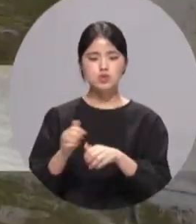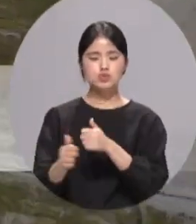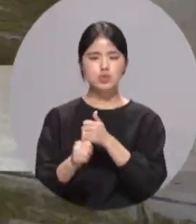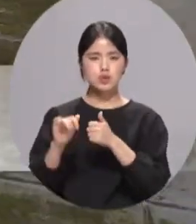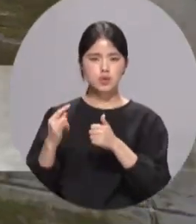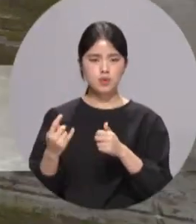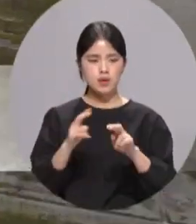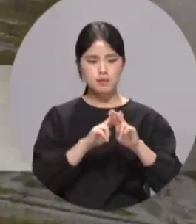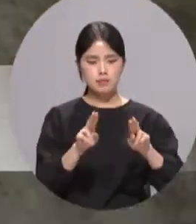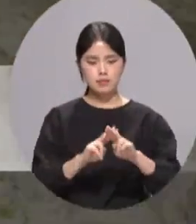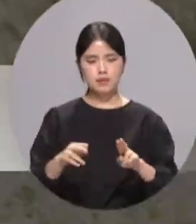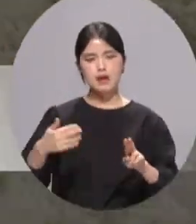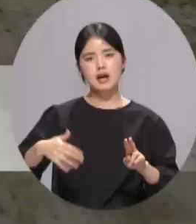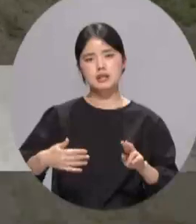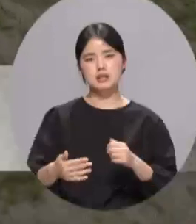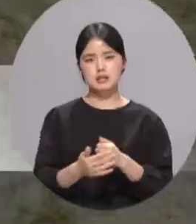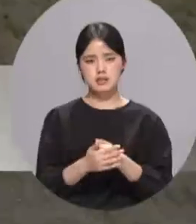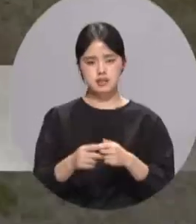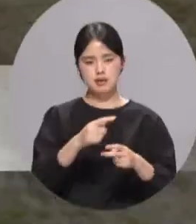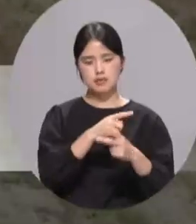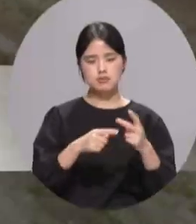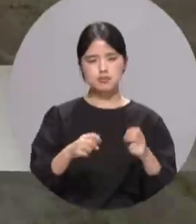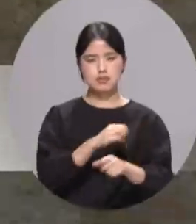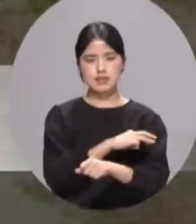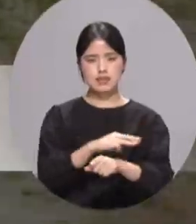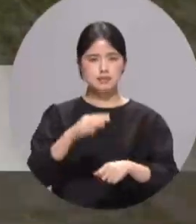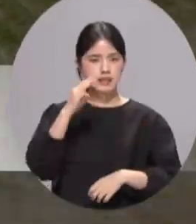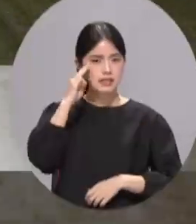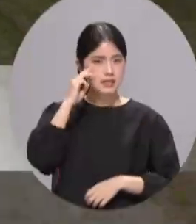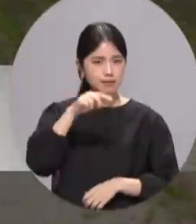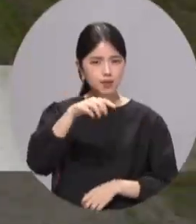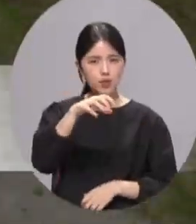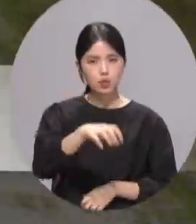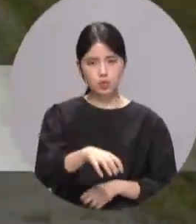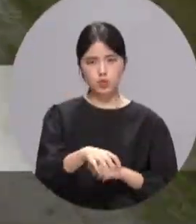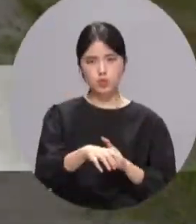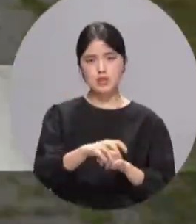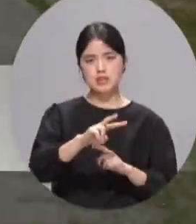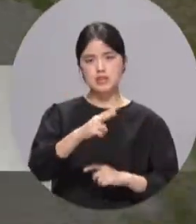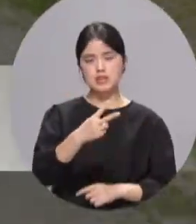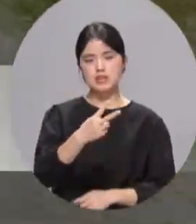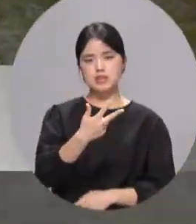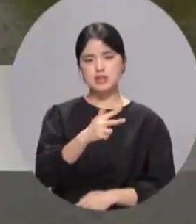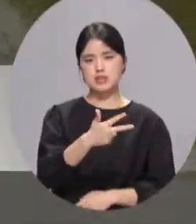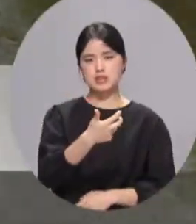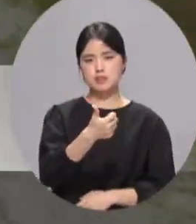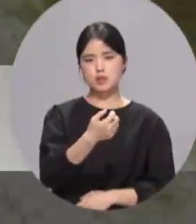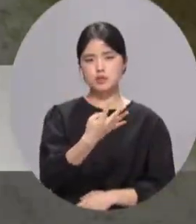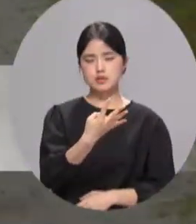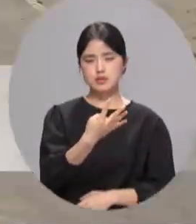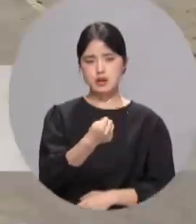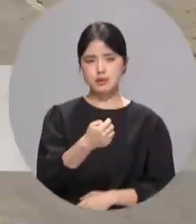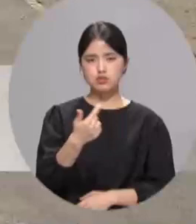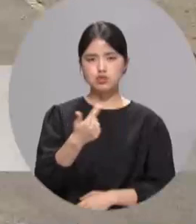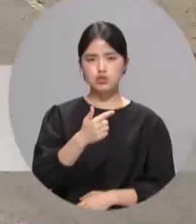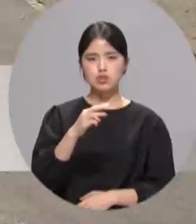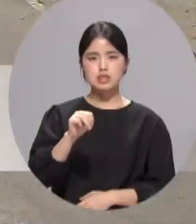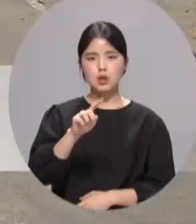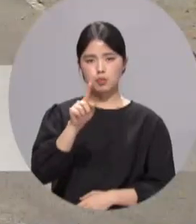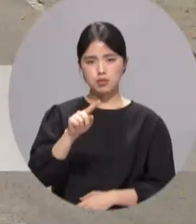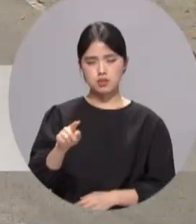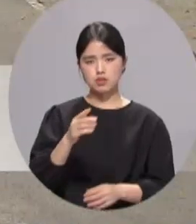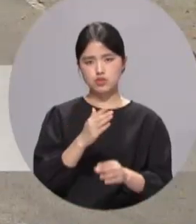작업을 마무리짓지 못해 부안 세만금 잼버리가 열렸던 부지 754 6,000여 제곱미터 가운데